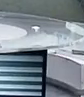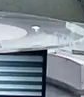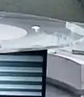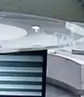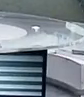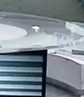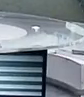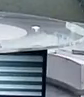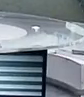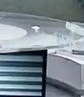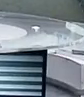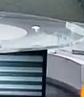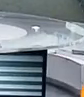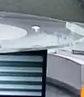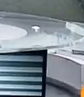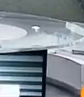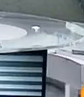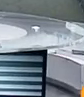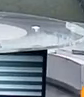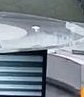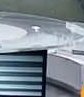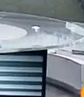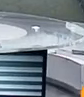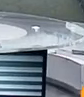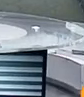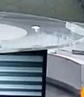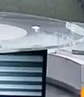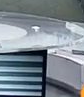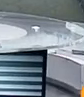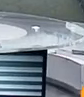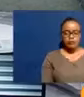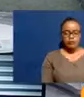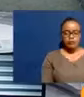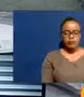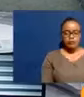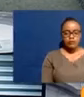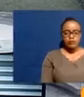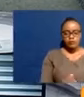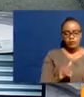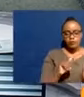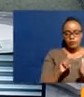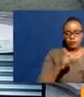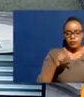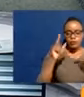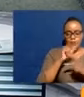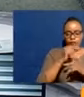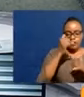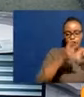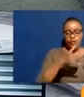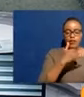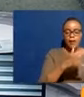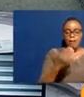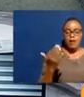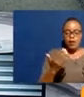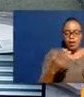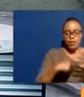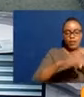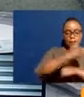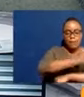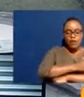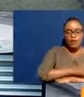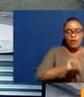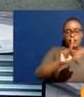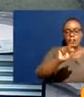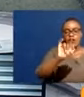Timu ya Shooting Stars ilinyakua ushindi wa kombe la Dagoretti baada ya kuishinda timu ya Makombora Bulls katika fainali iliyochezwa katika uwanja wa shule ya msingi ya